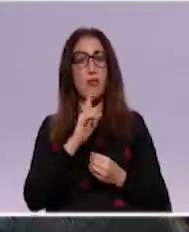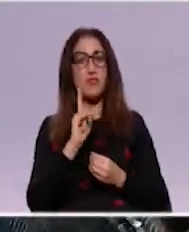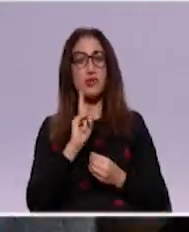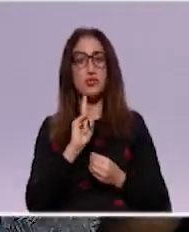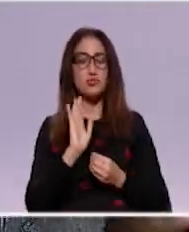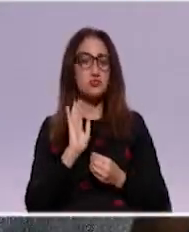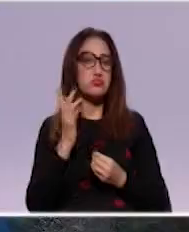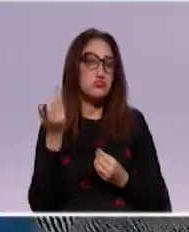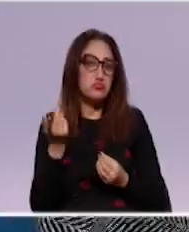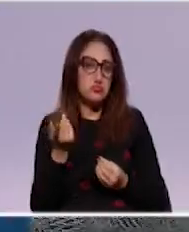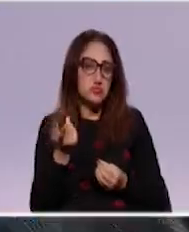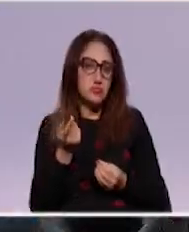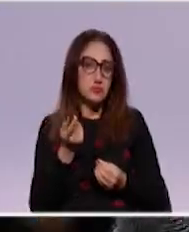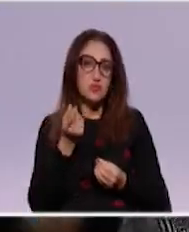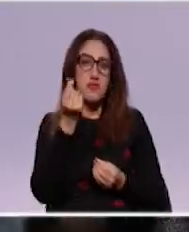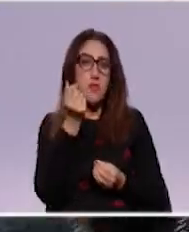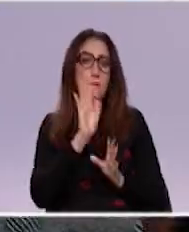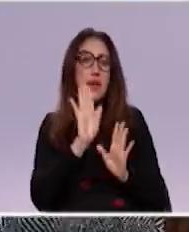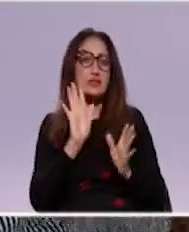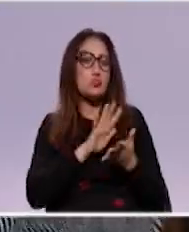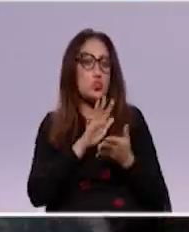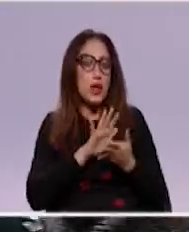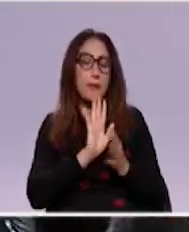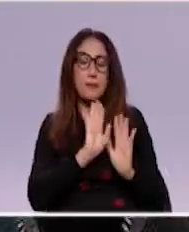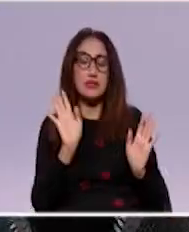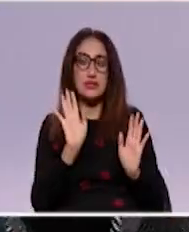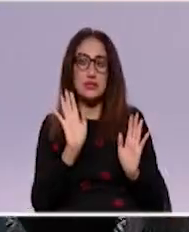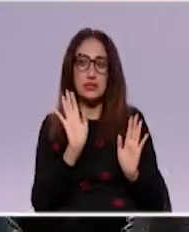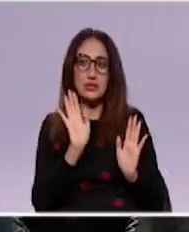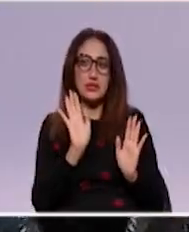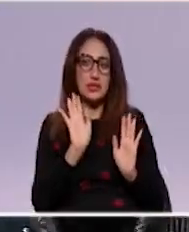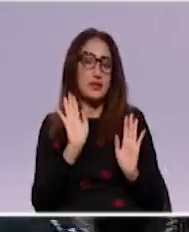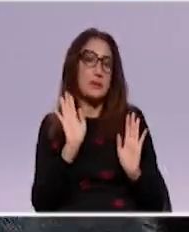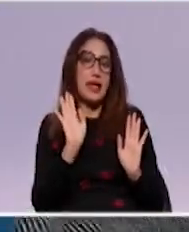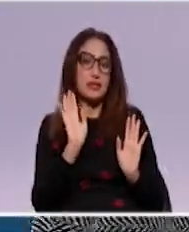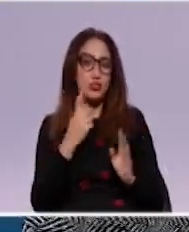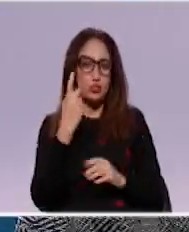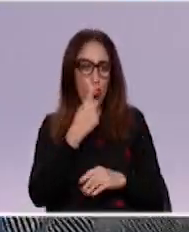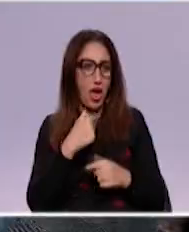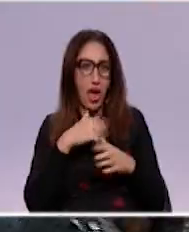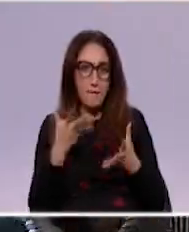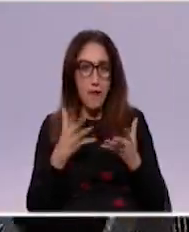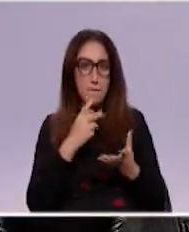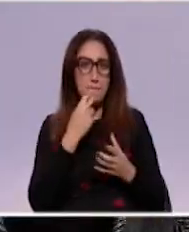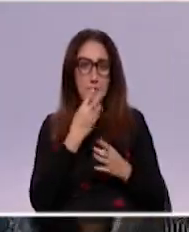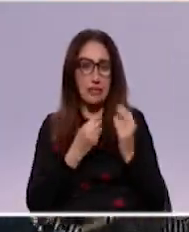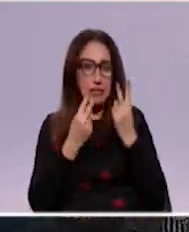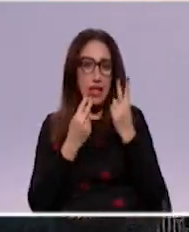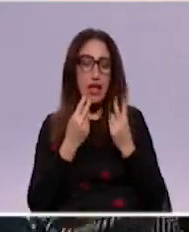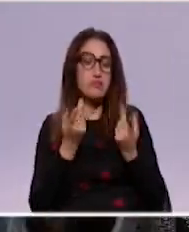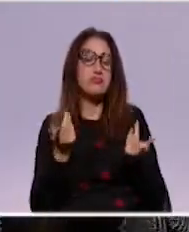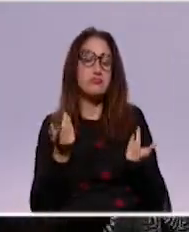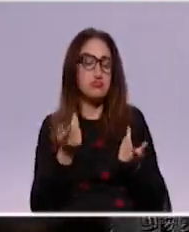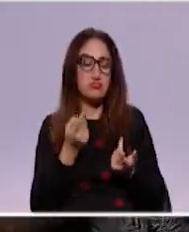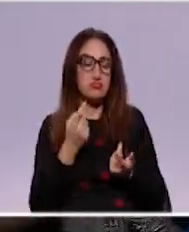في مشكله، هات فلوس، هات بتاع، الحق، ده احنا حصل لنا، ده الرخصه اتسحبت، ده.